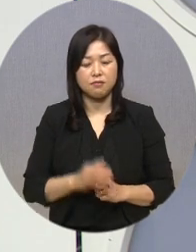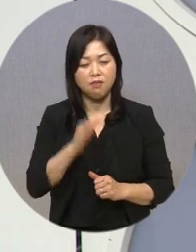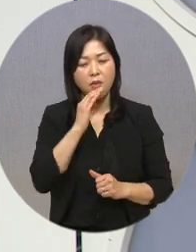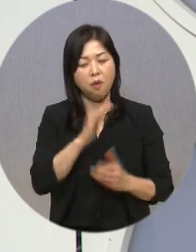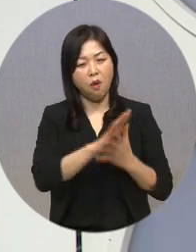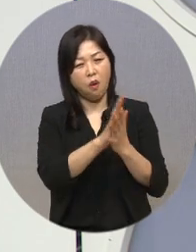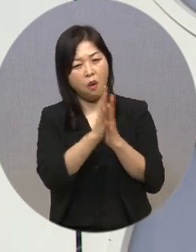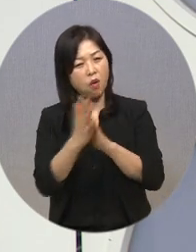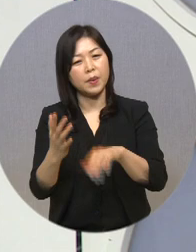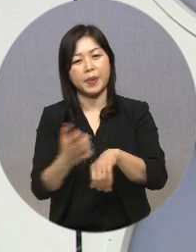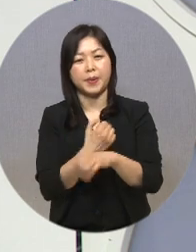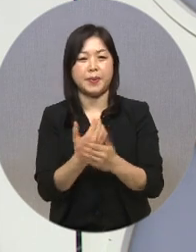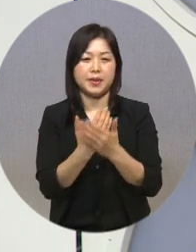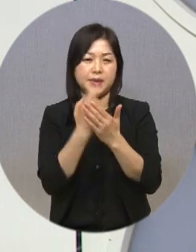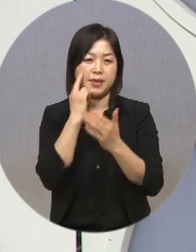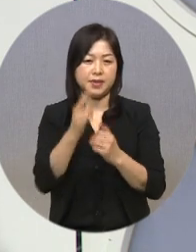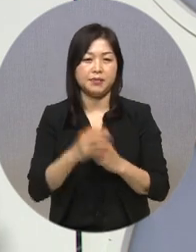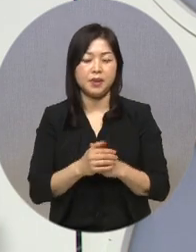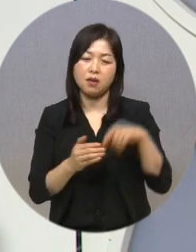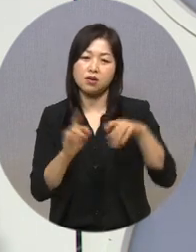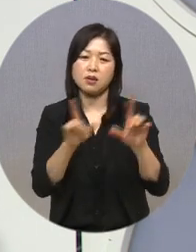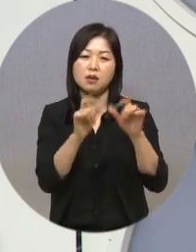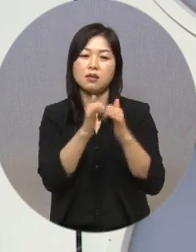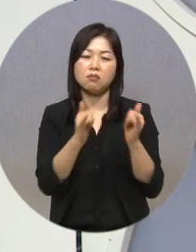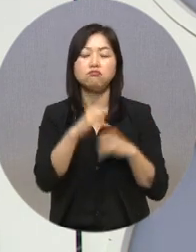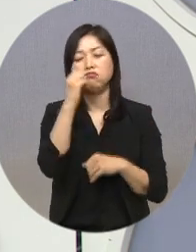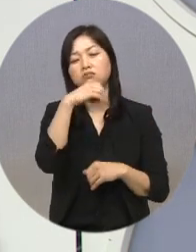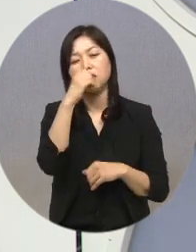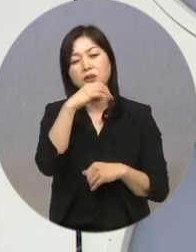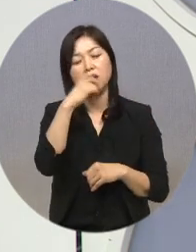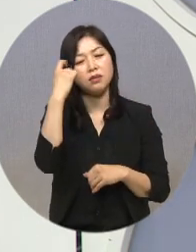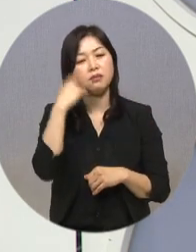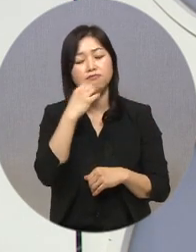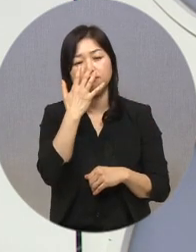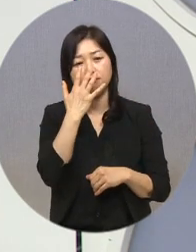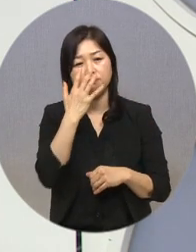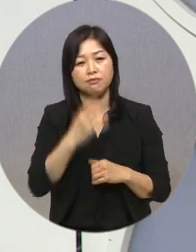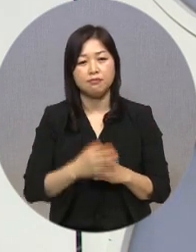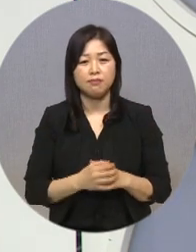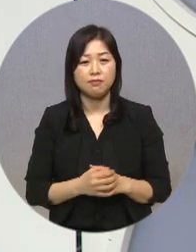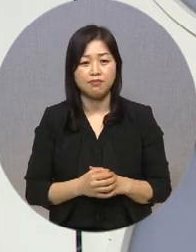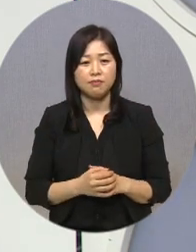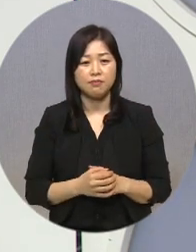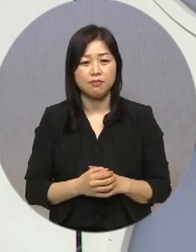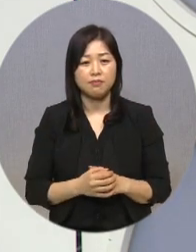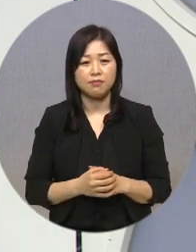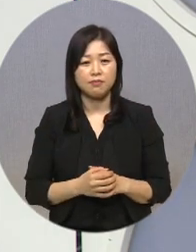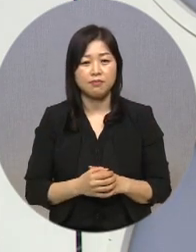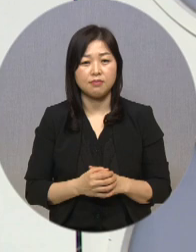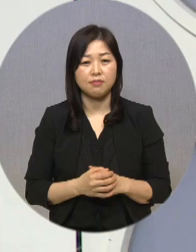예, 예. 몰라요. 오래 있는 여기가 사는 사람은 그런가 보다. 아니 그 앞에 또